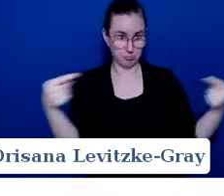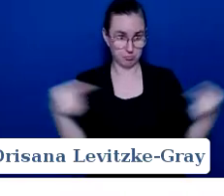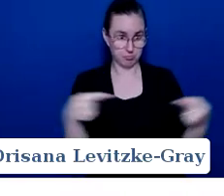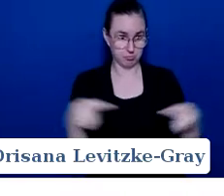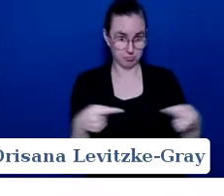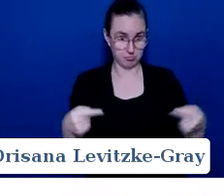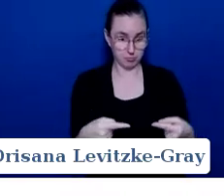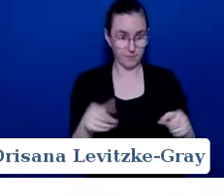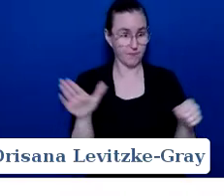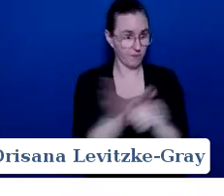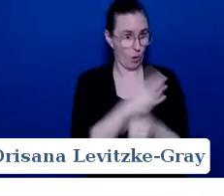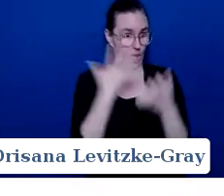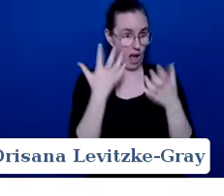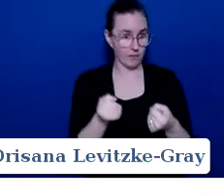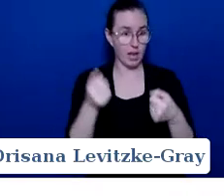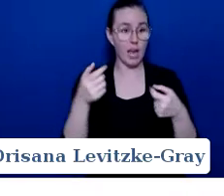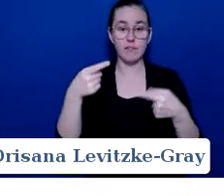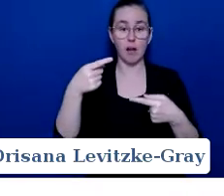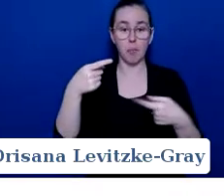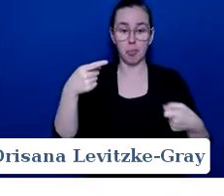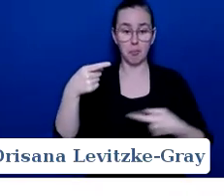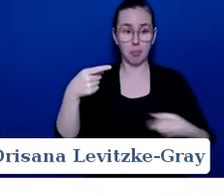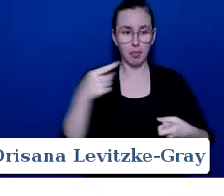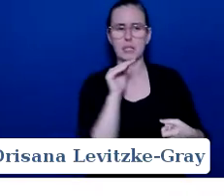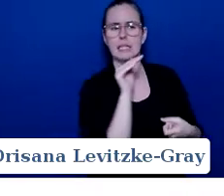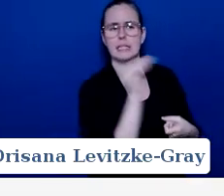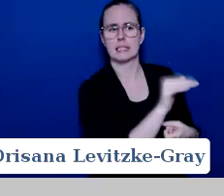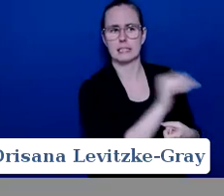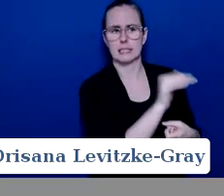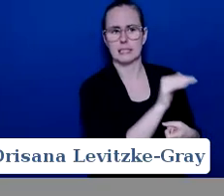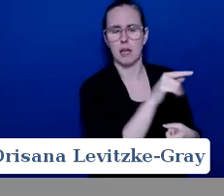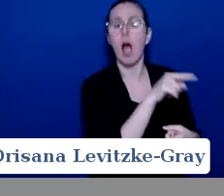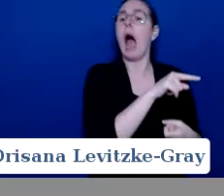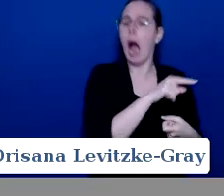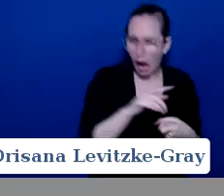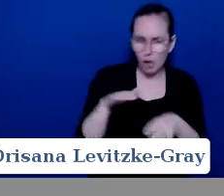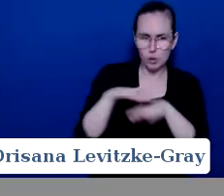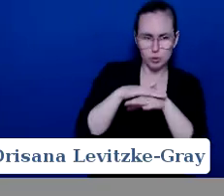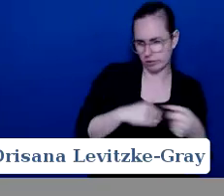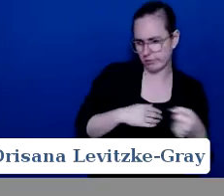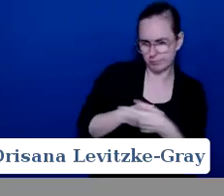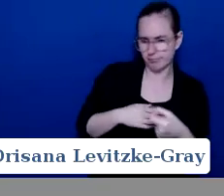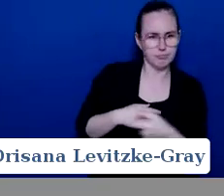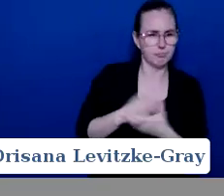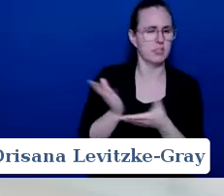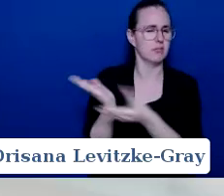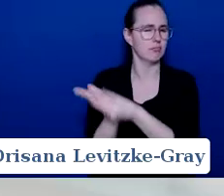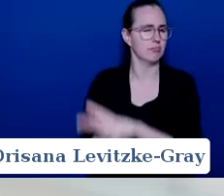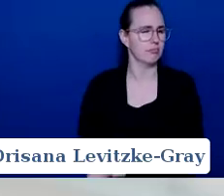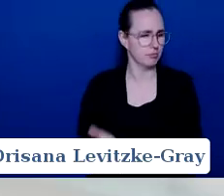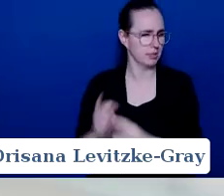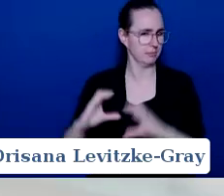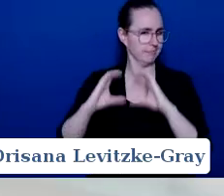եթե տվյալները ճշգրիտ են և ամբողջական դիմումը կնթում է. Information from the e-health coming directly to this system.